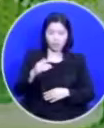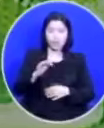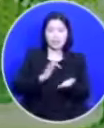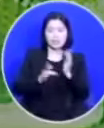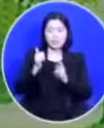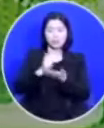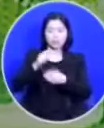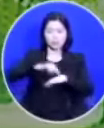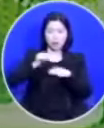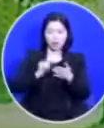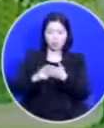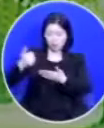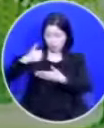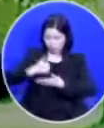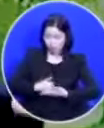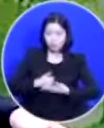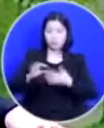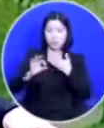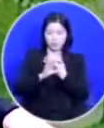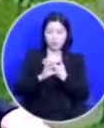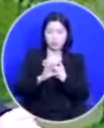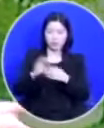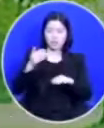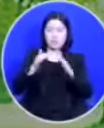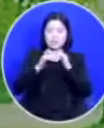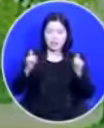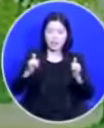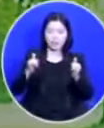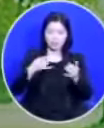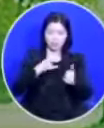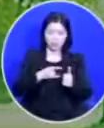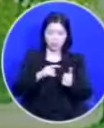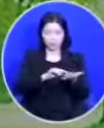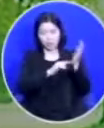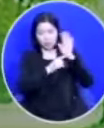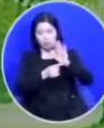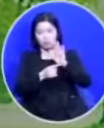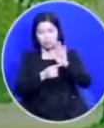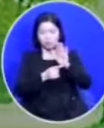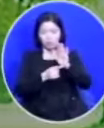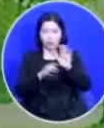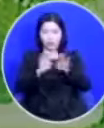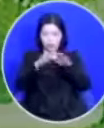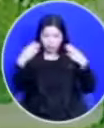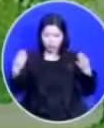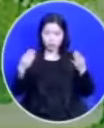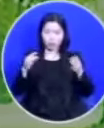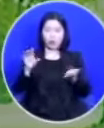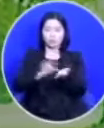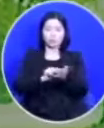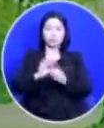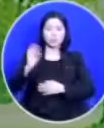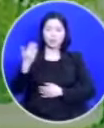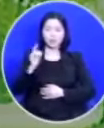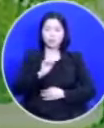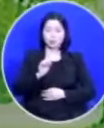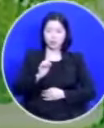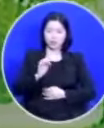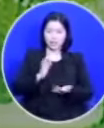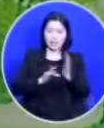이제는 사람들에게 마음 열어 보여서 문제가 될게 뭐가 있습니까 예수님 내 마음의 계신 그